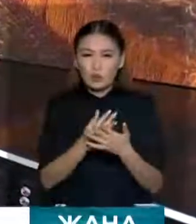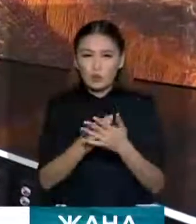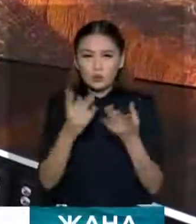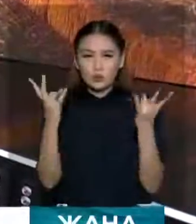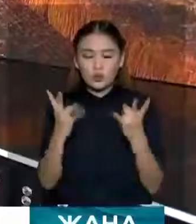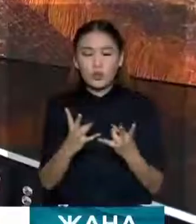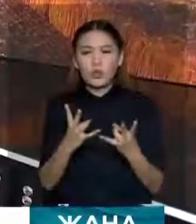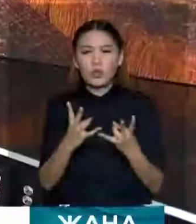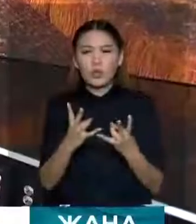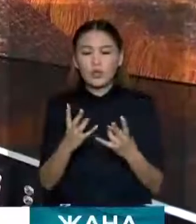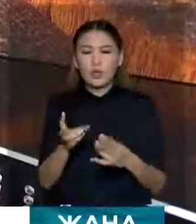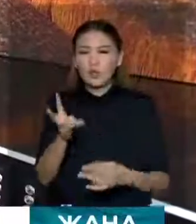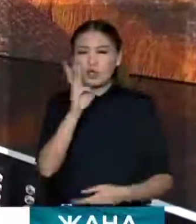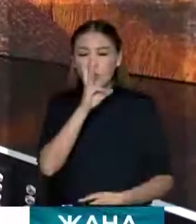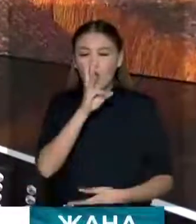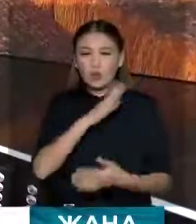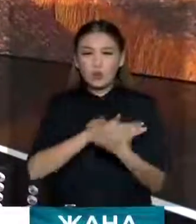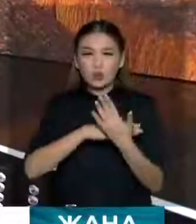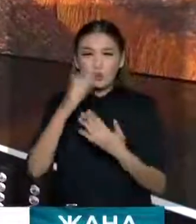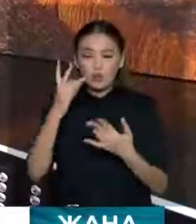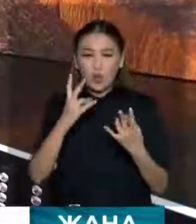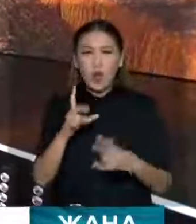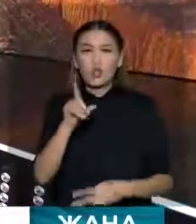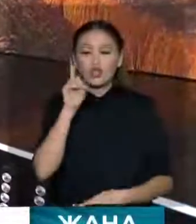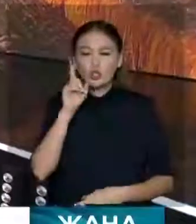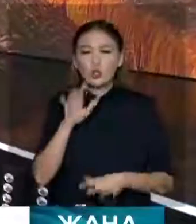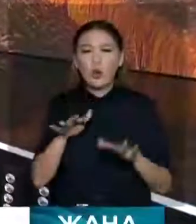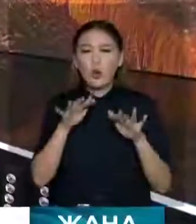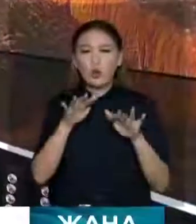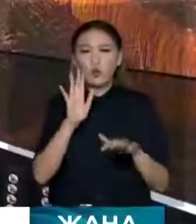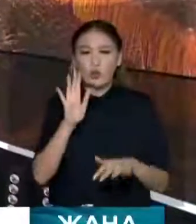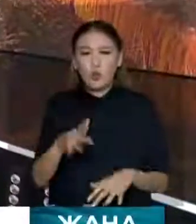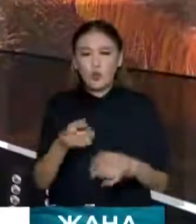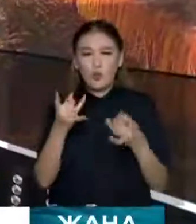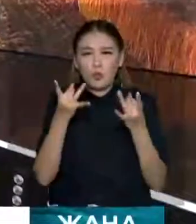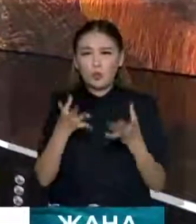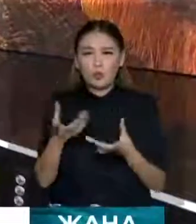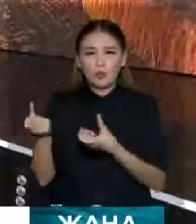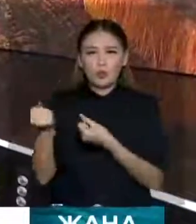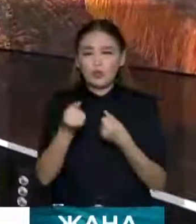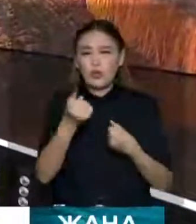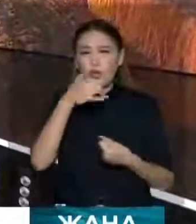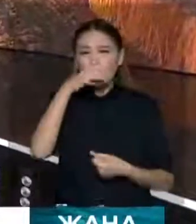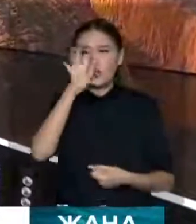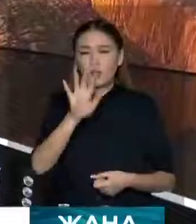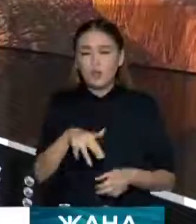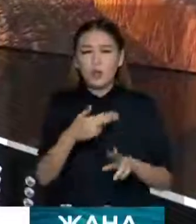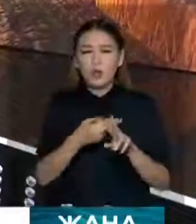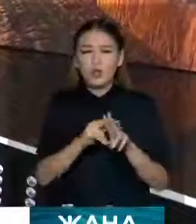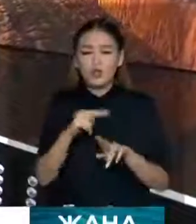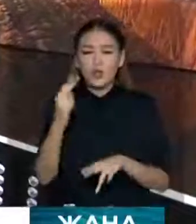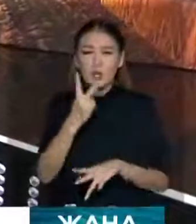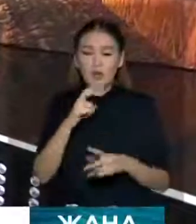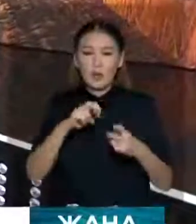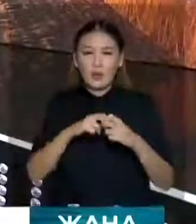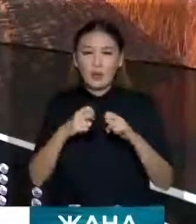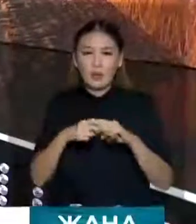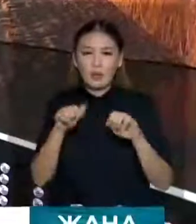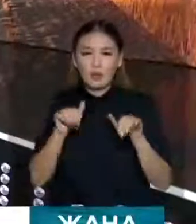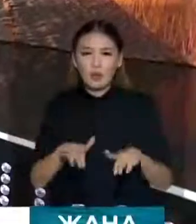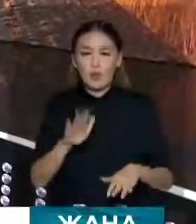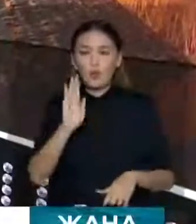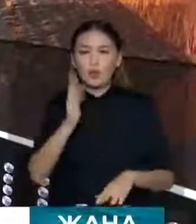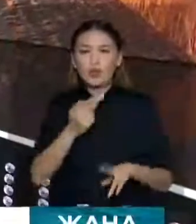жаңа жалақысы жоғары болу керек. Сонда ғана жастар барады. Босын босқа күшпен оны жасарды апарамайсың. Екі мәселені шешетін болса қазір